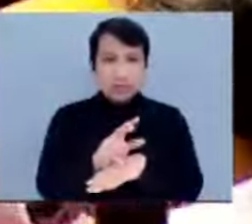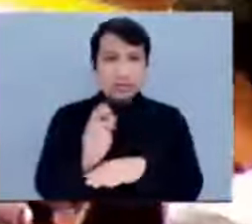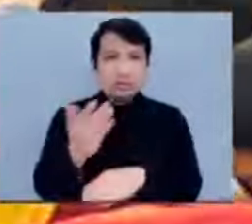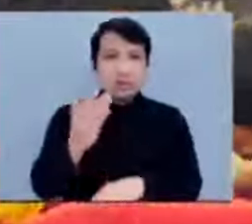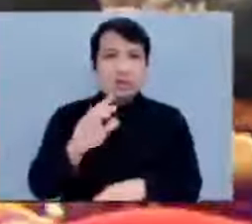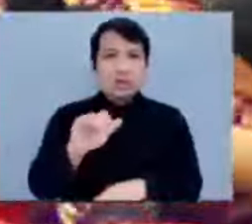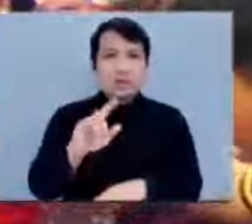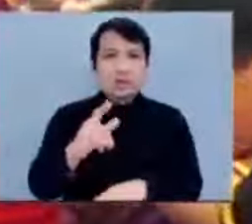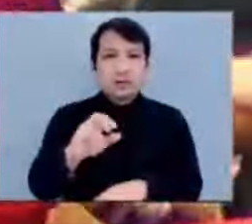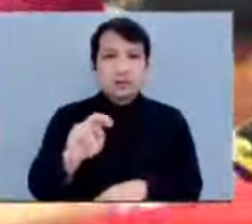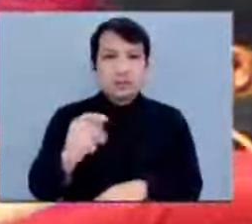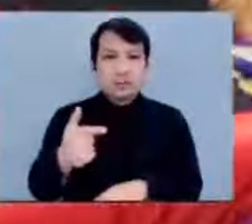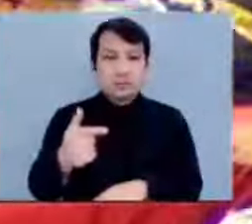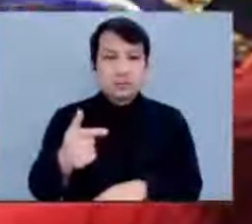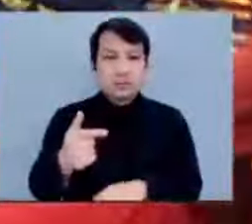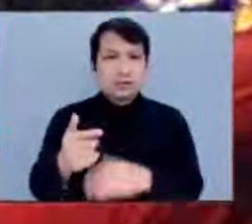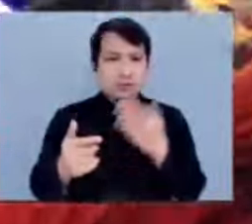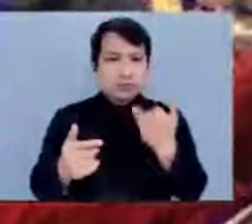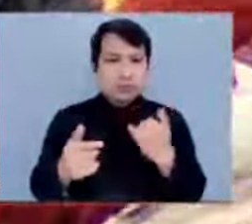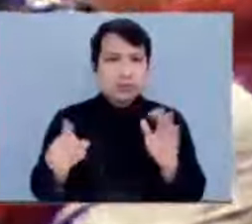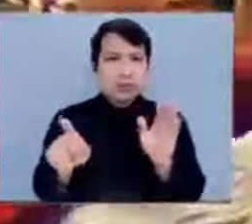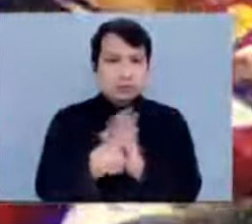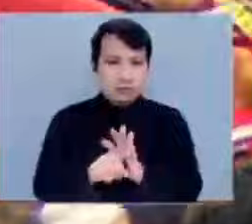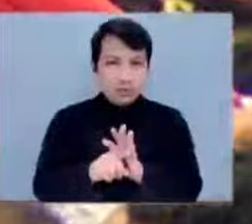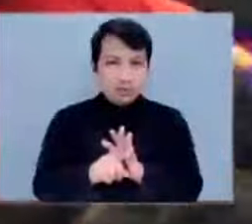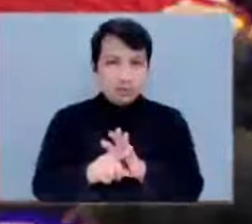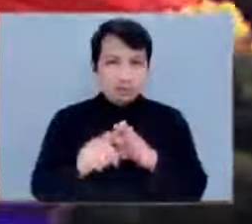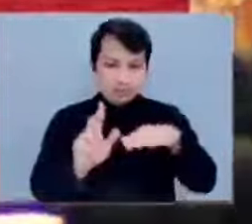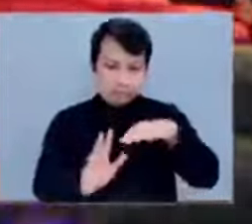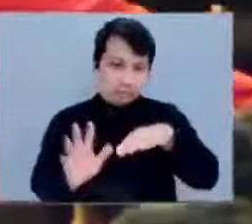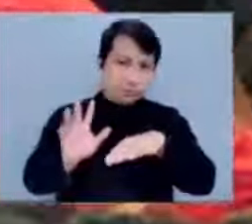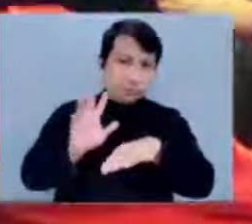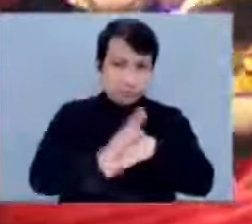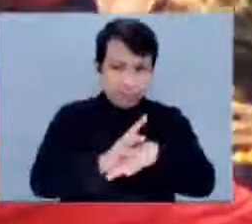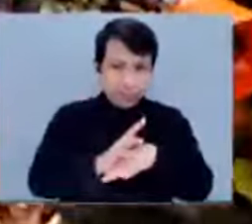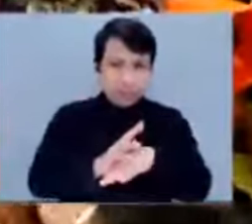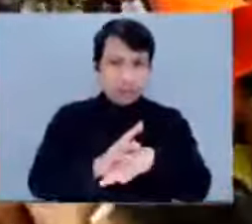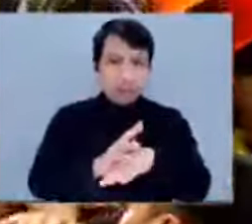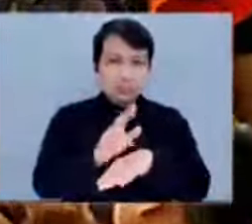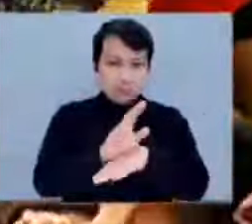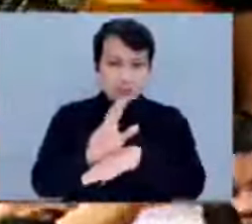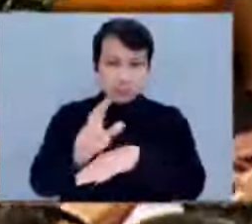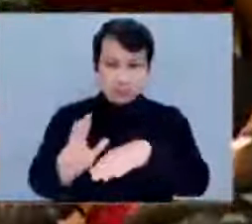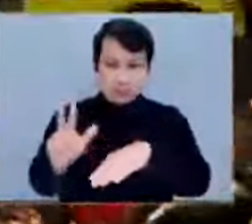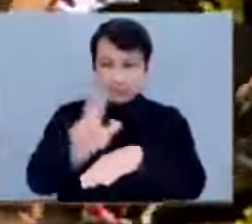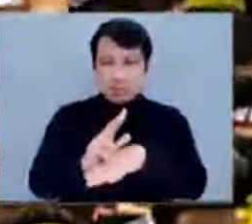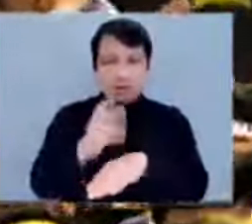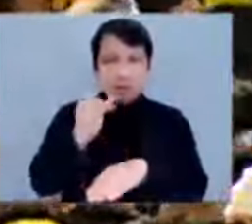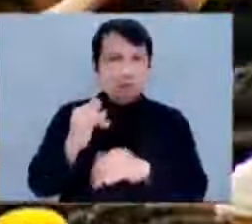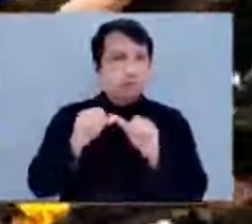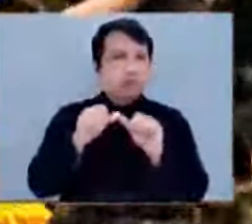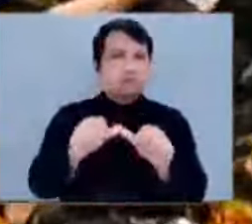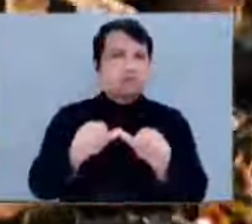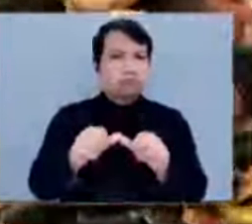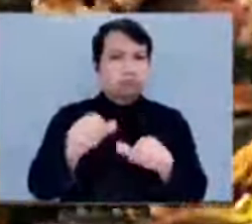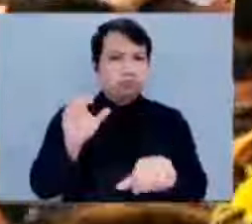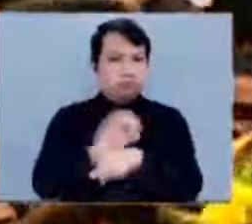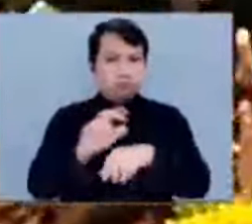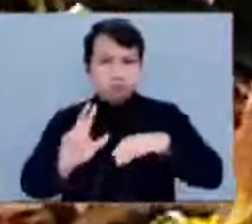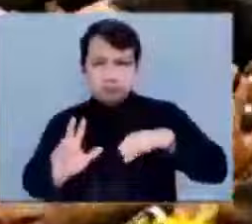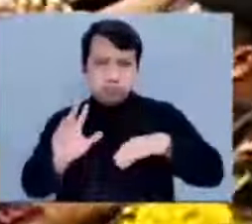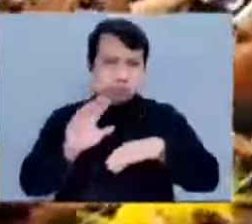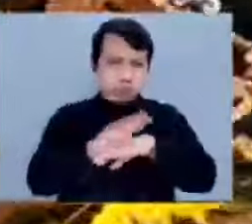Nazareno. Kahit pinagbawal na ang pagsampa sa andas, maraming deboto pa rin ang hindi nagpapigil. Marami ring deboto